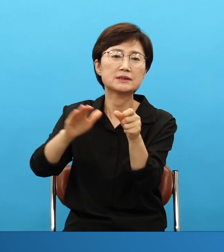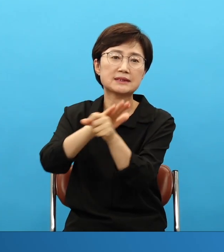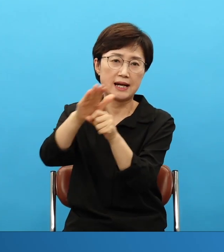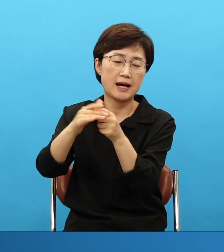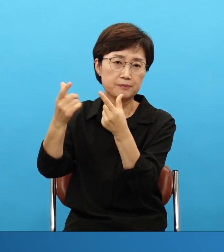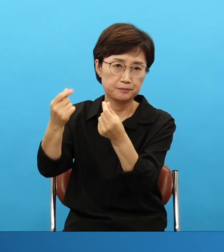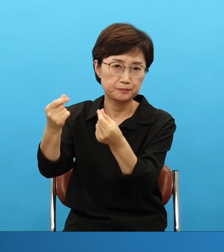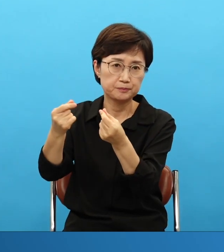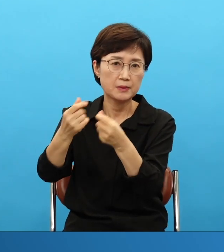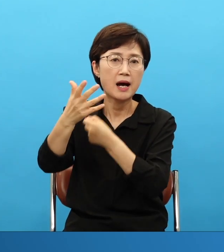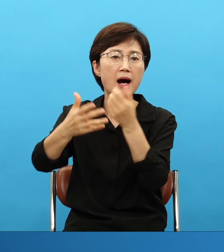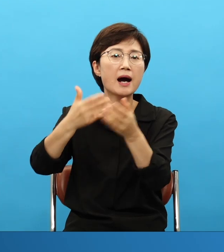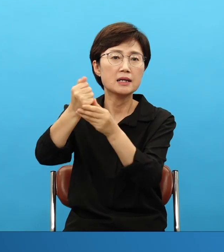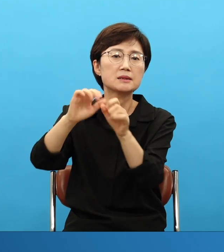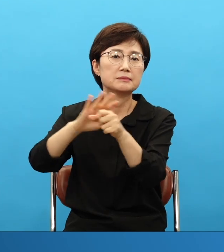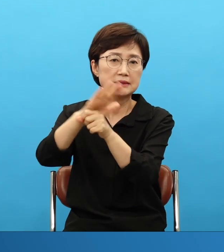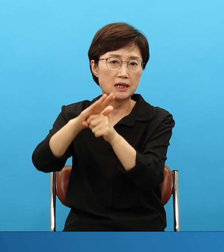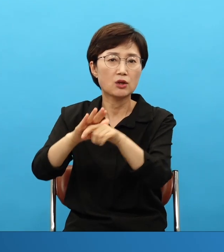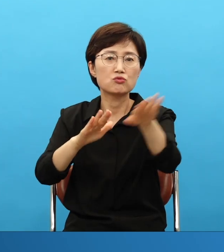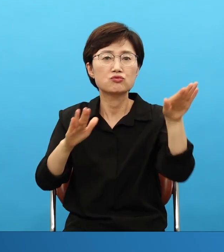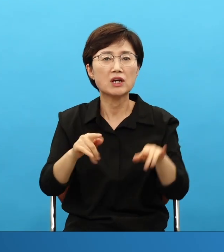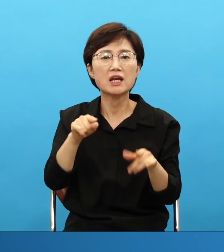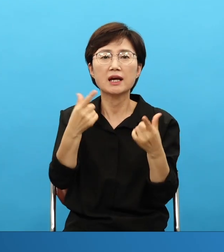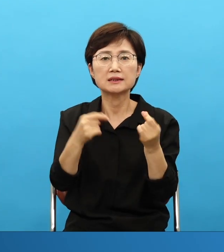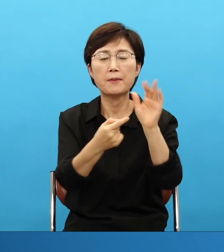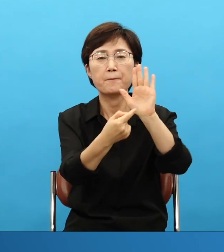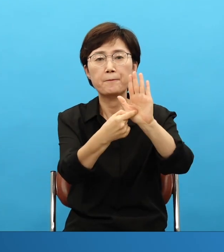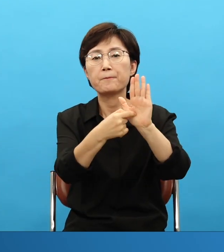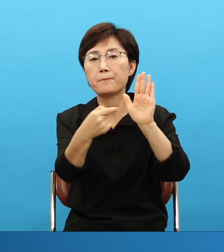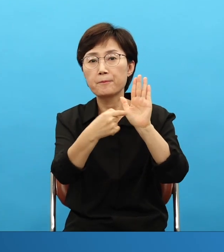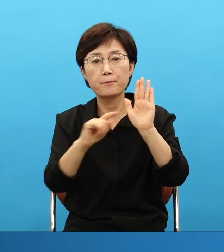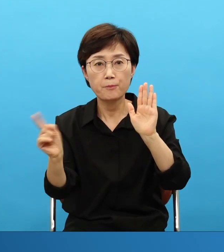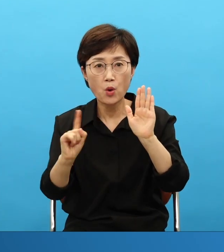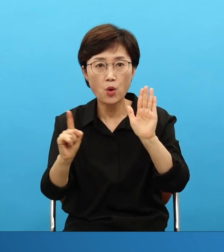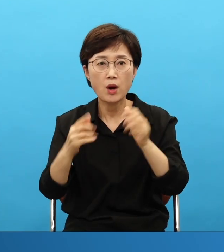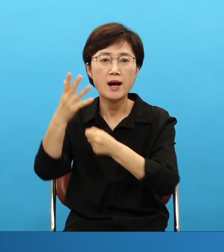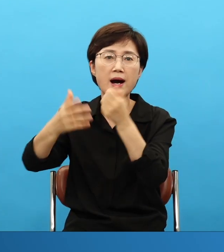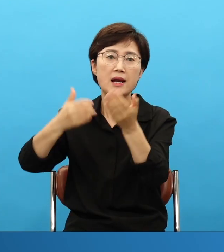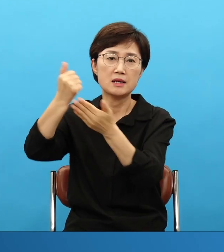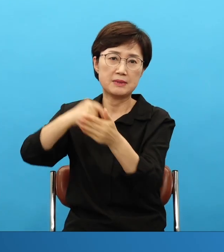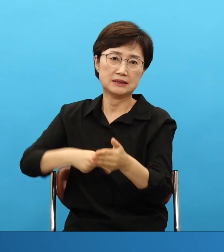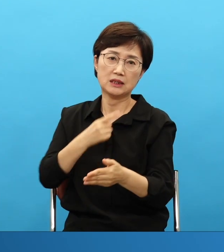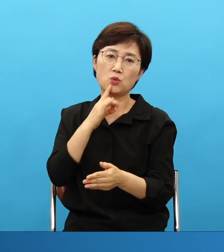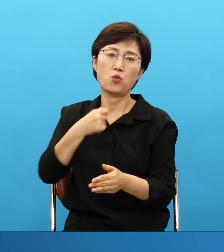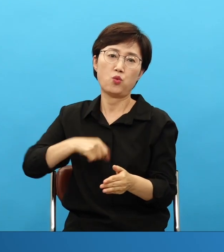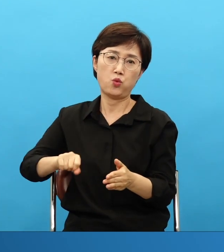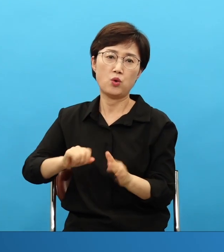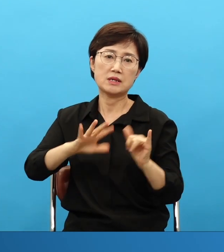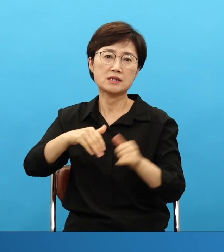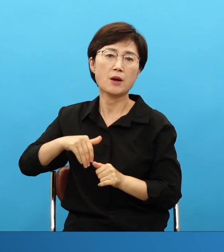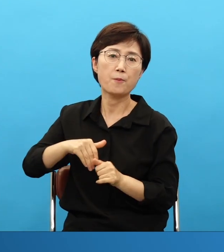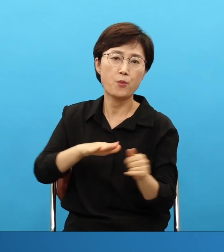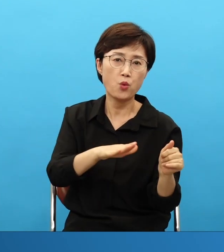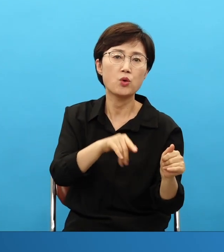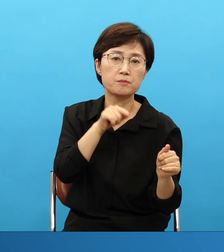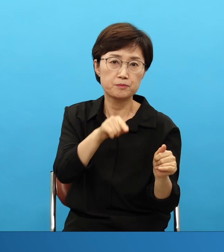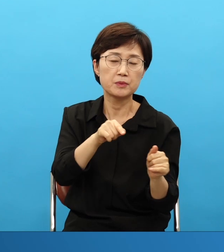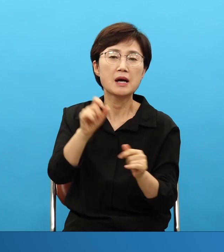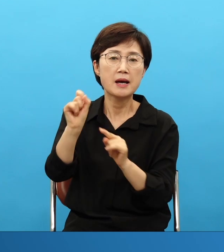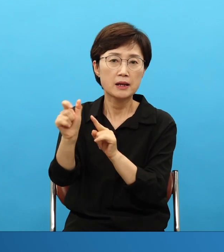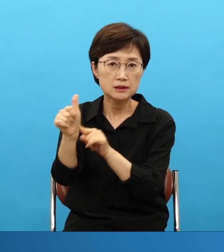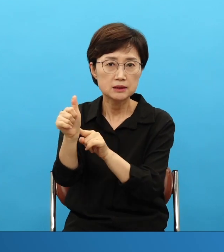하나님랑 하나님의 사랑이 우리에게 이렇게 나타난바 되었으니 하나님이 자기의 생자 세상에